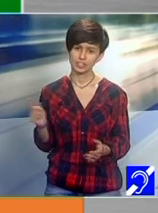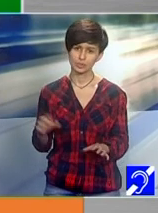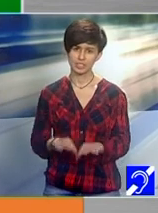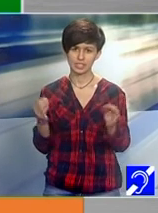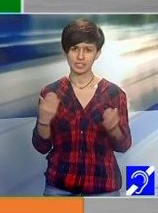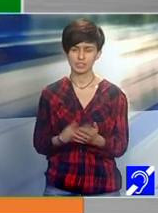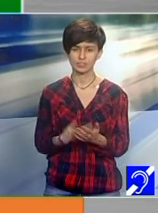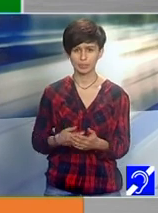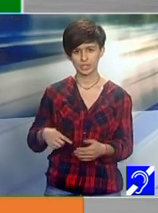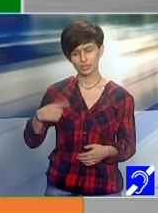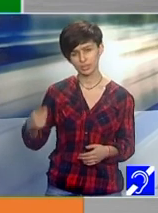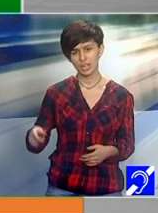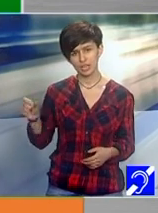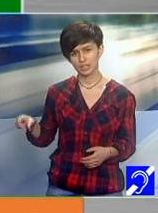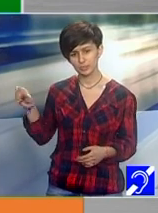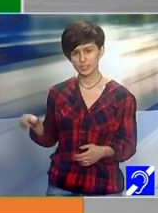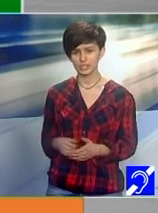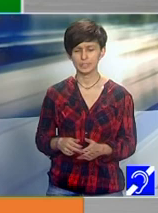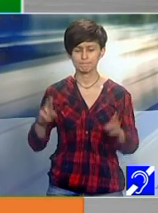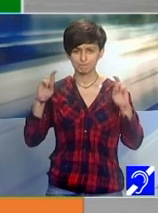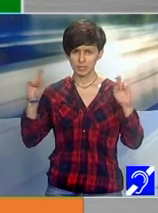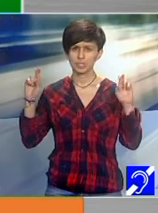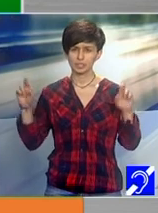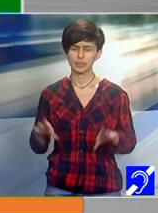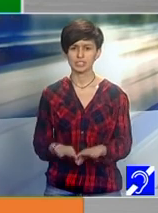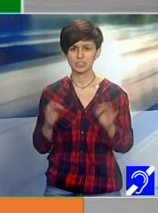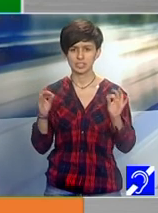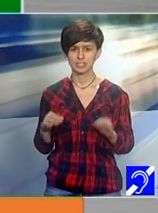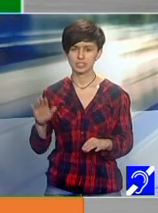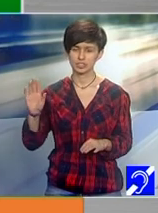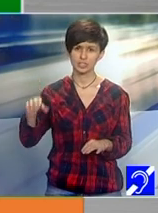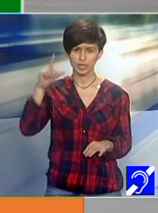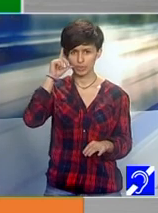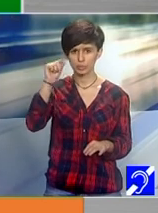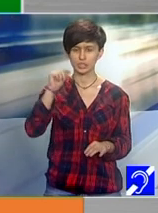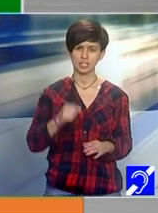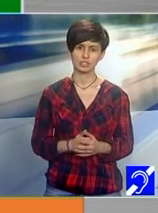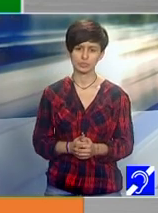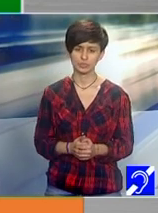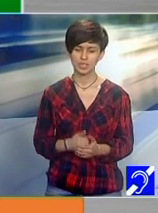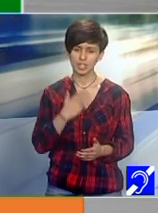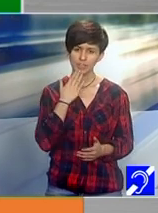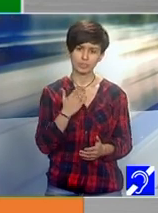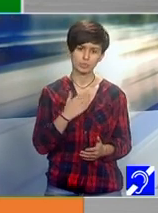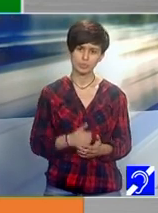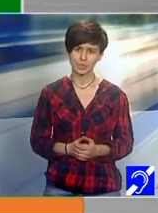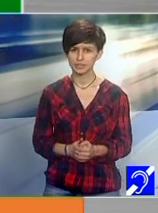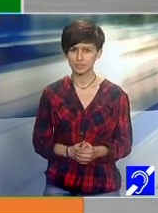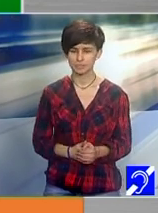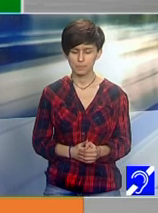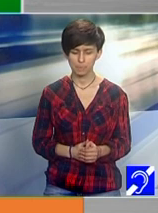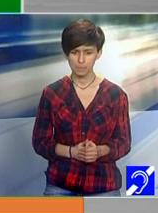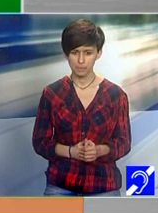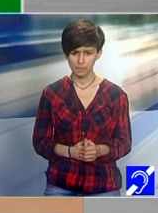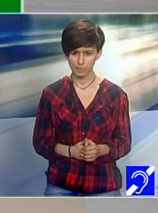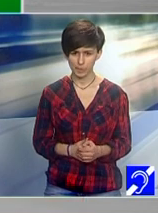Da, sper să se găsească totuși și să aibă un răspuns guvernanții noștri. Vă mulțumesc foarte mult! Și eu vă